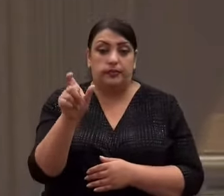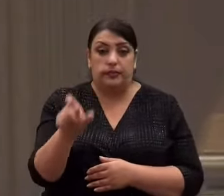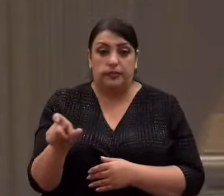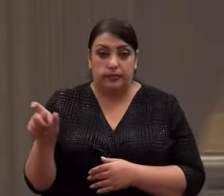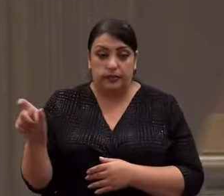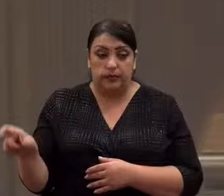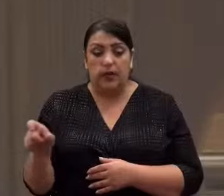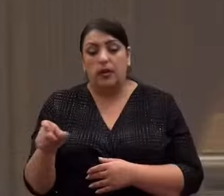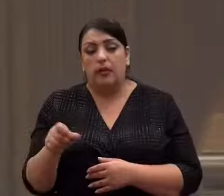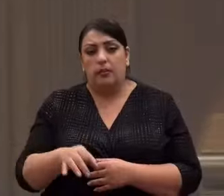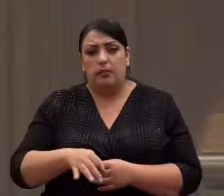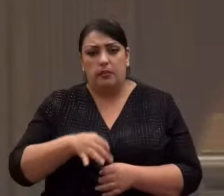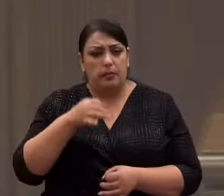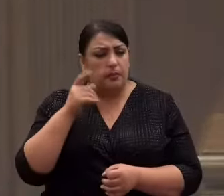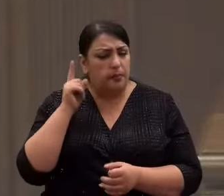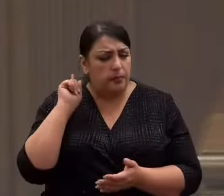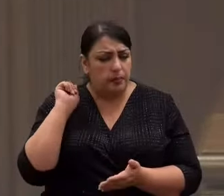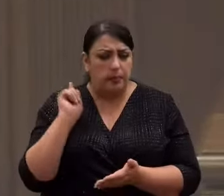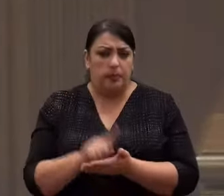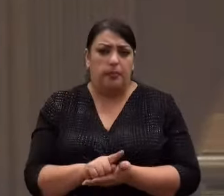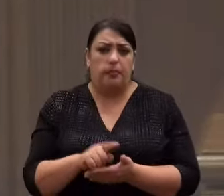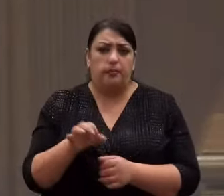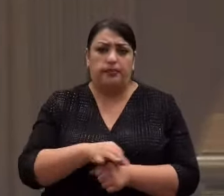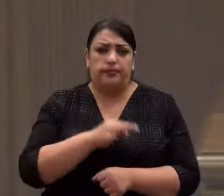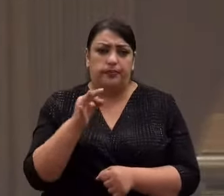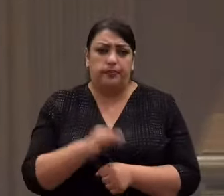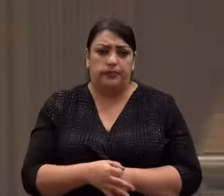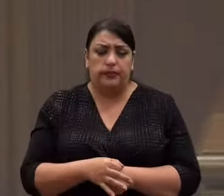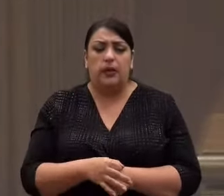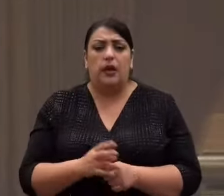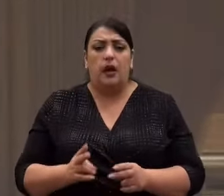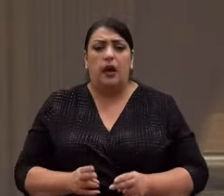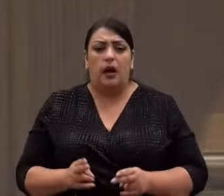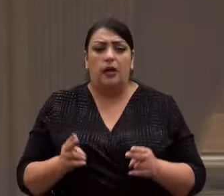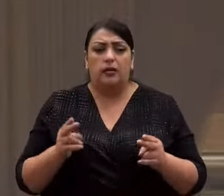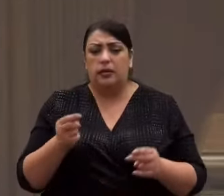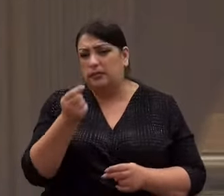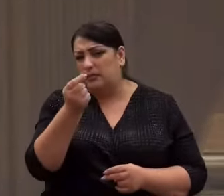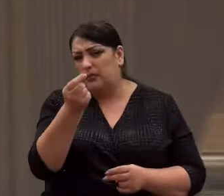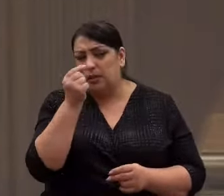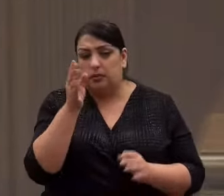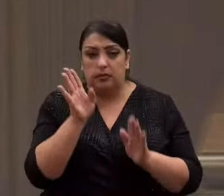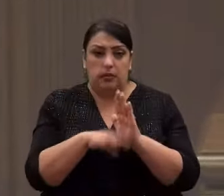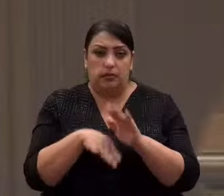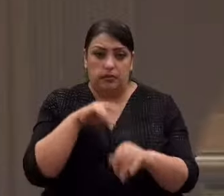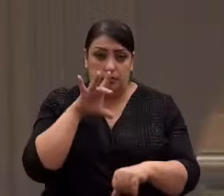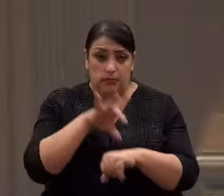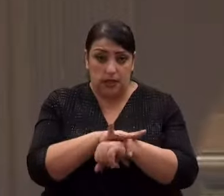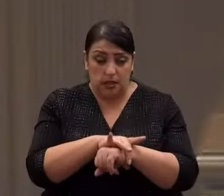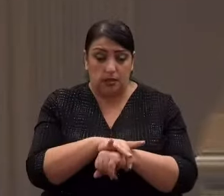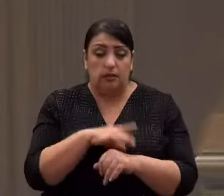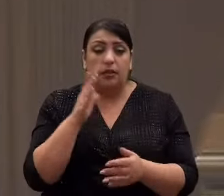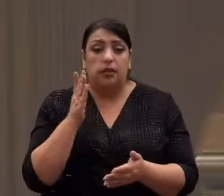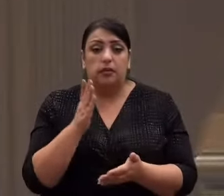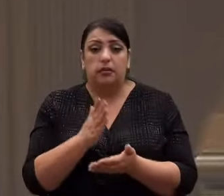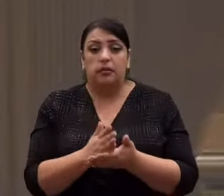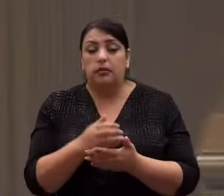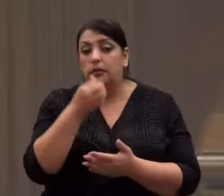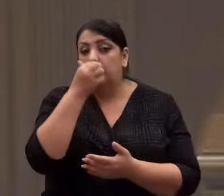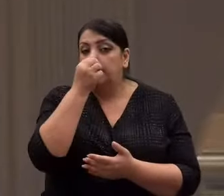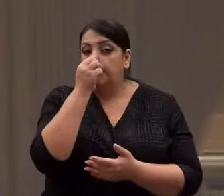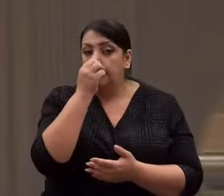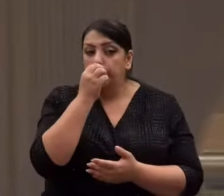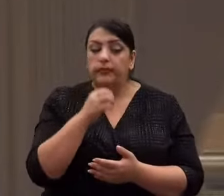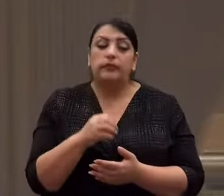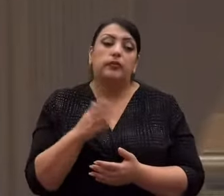պարզապես պարտավոր է հանցագործության նշաններ շատ չնչին նշան հայտնաբերվելու դեպքում,